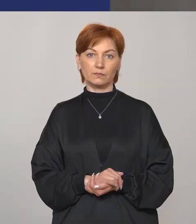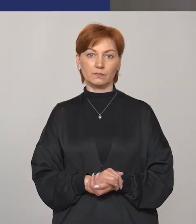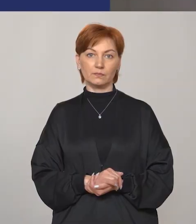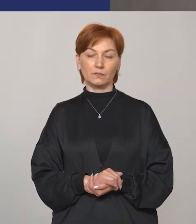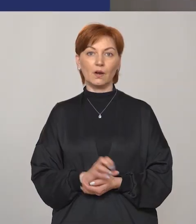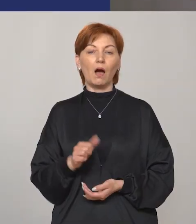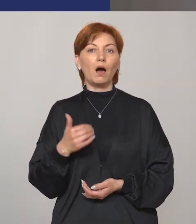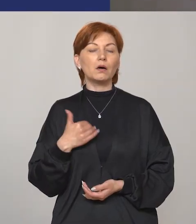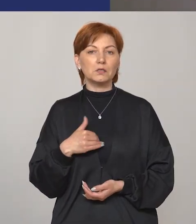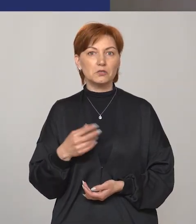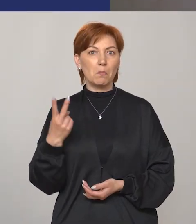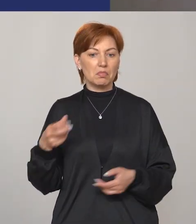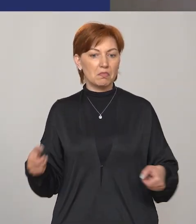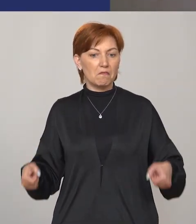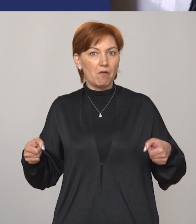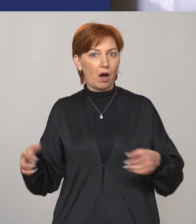А зачем 2 пакета?